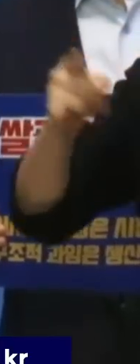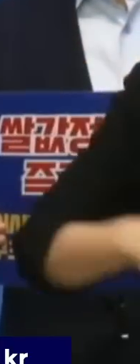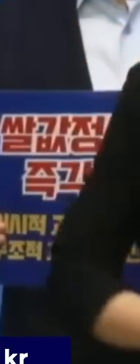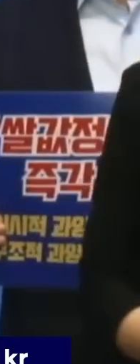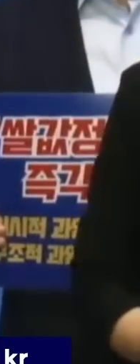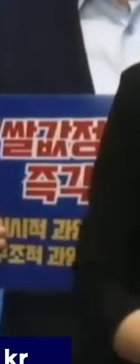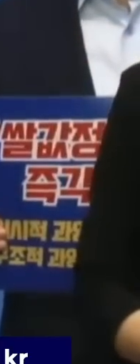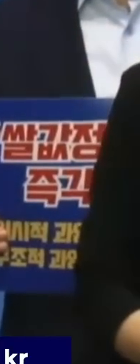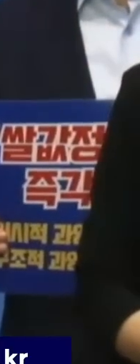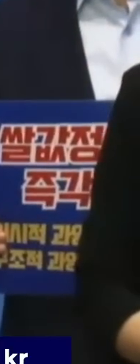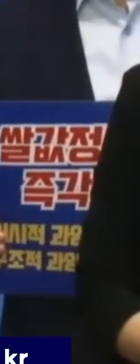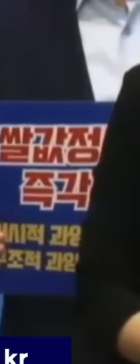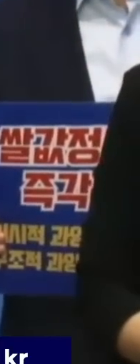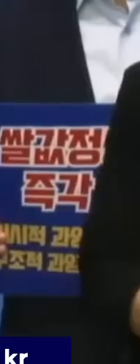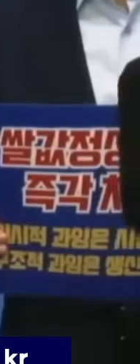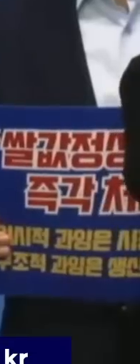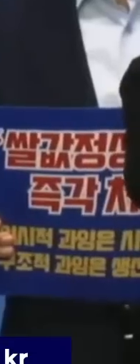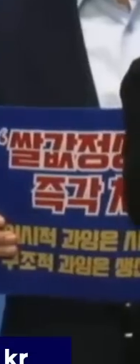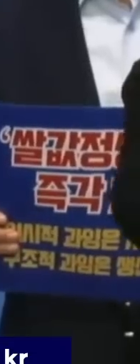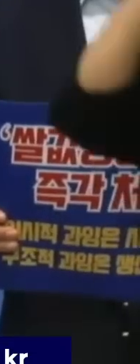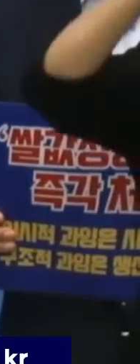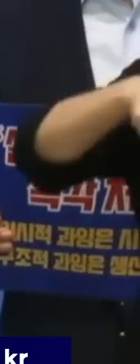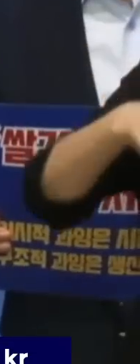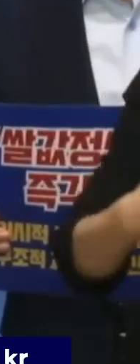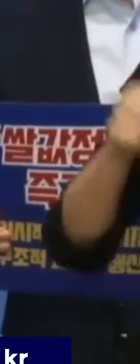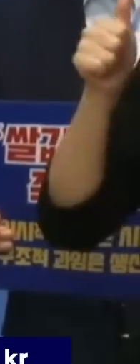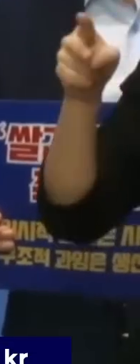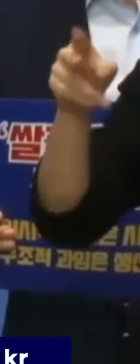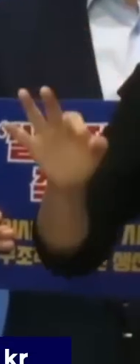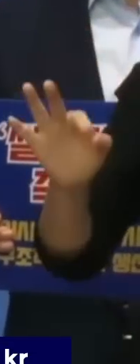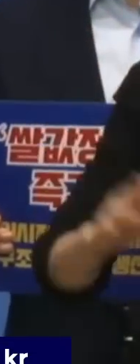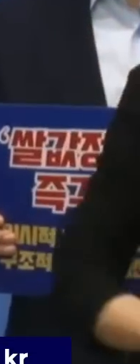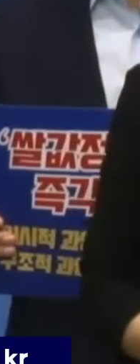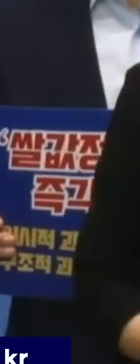하셨습니다. 그리고 강준현 의원님 함께 하셨습니다.